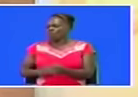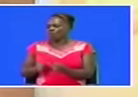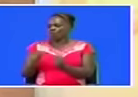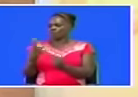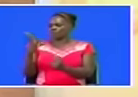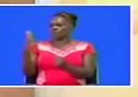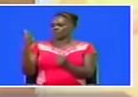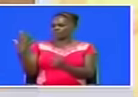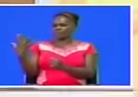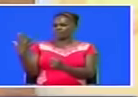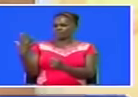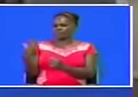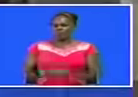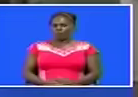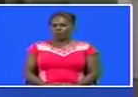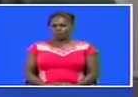taarifa kamili.